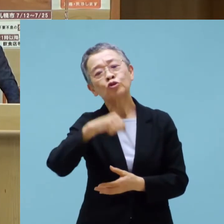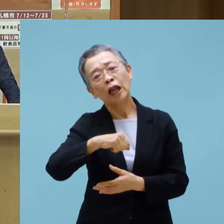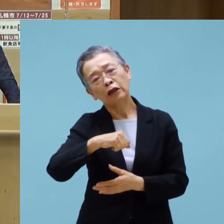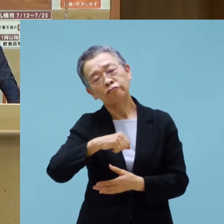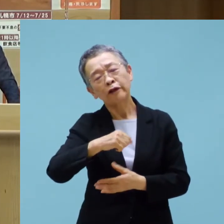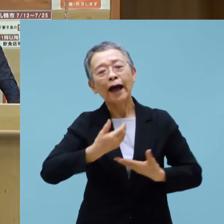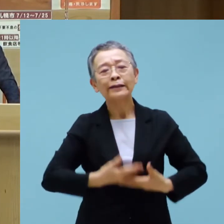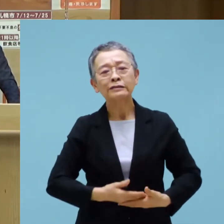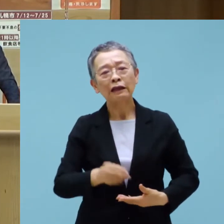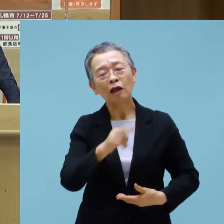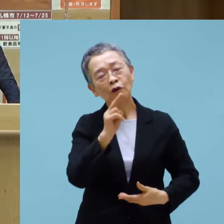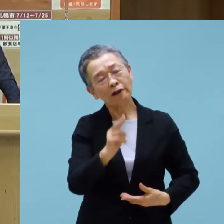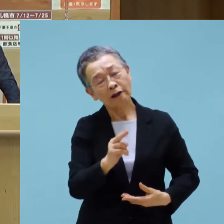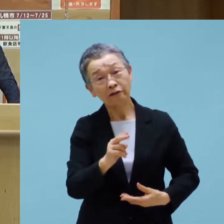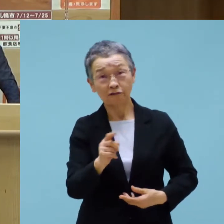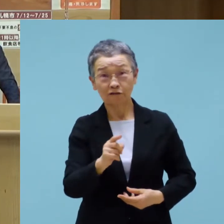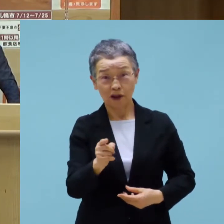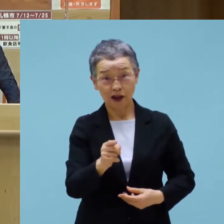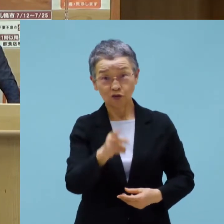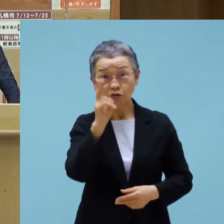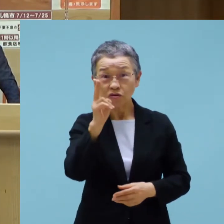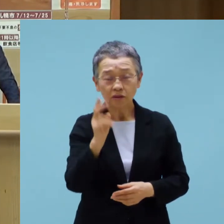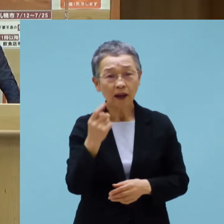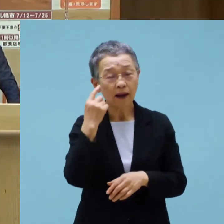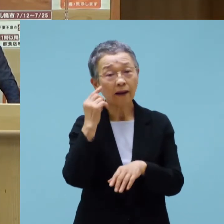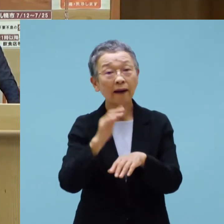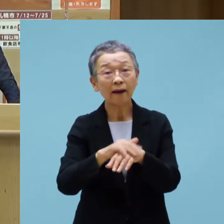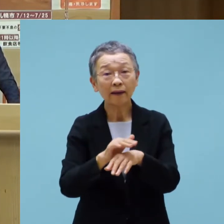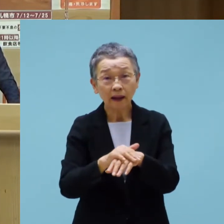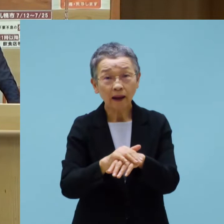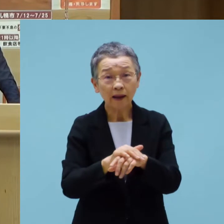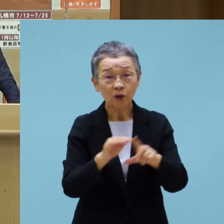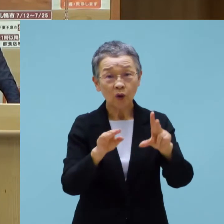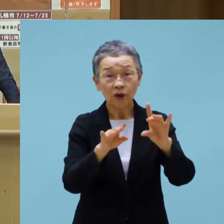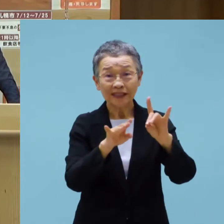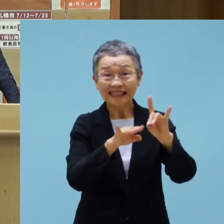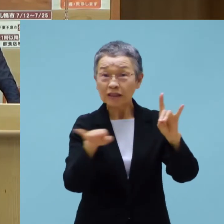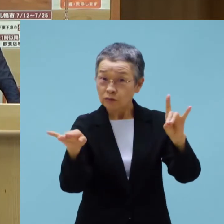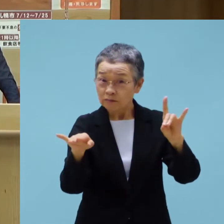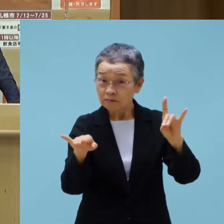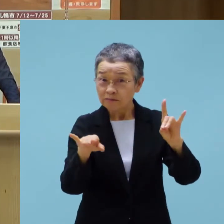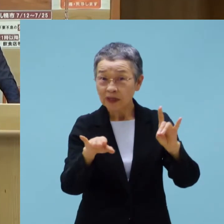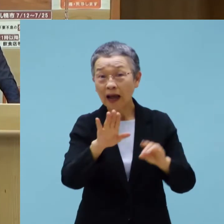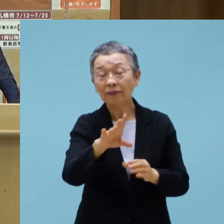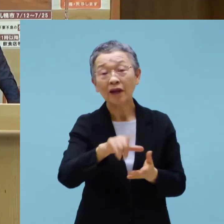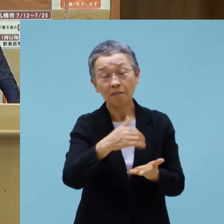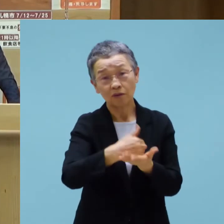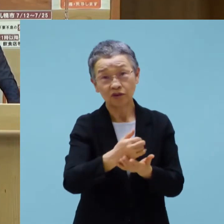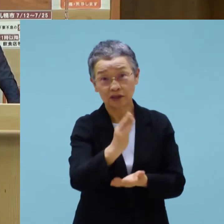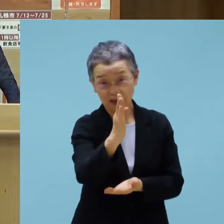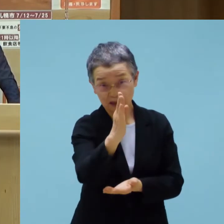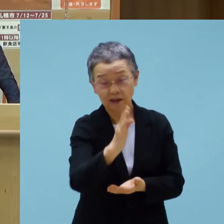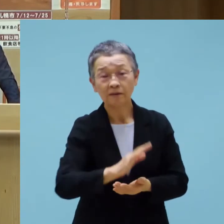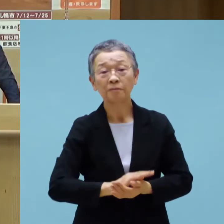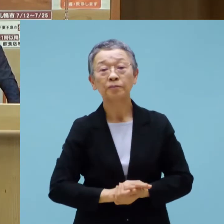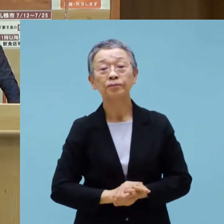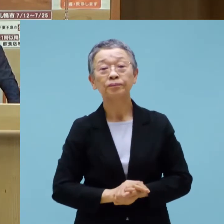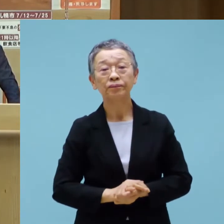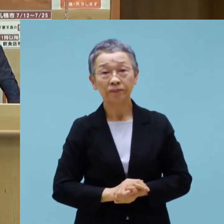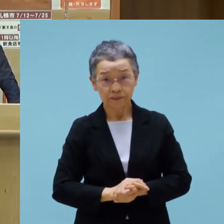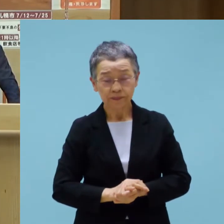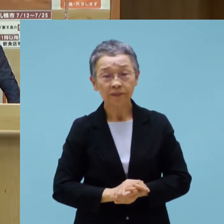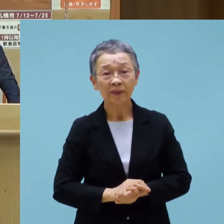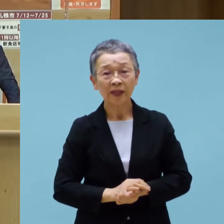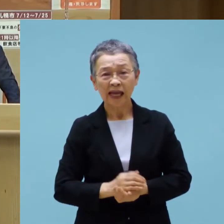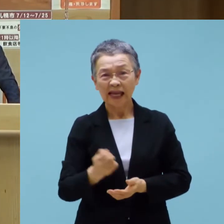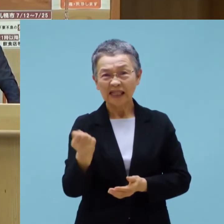といったような、その基準感みたいなものをちょっと教えていただけますでしょうか。 これは強い対策を講じる